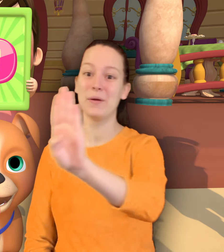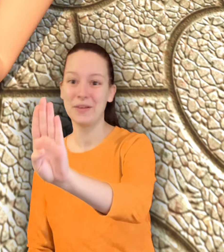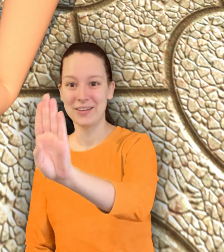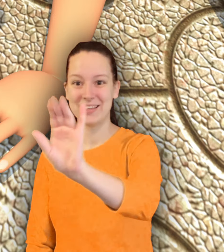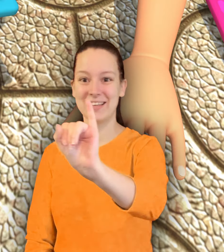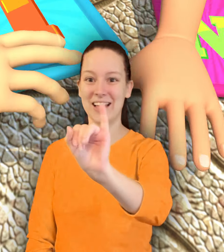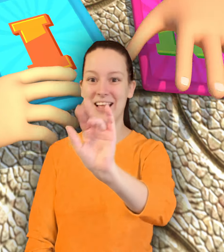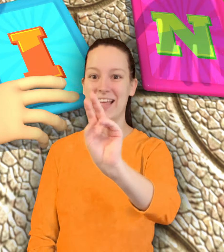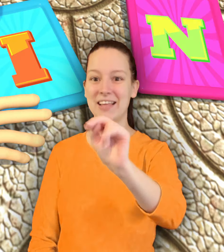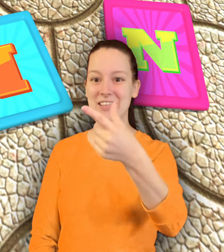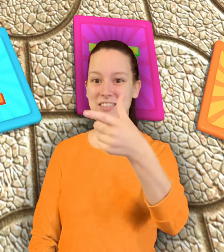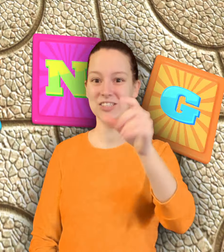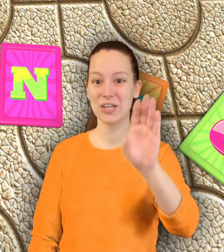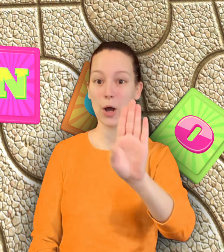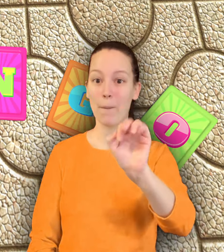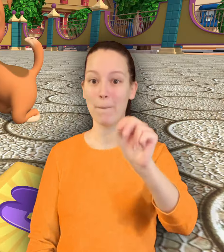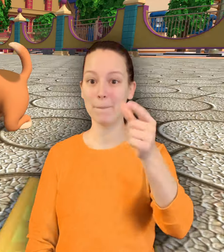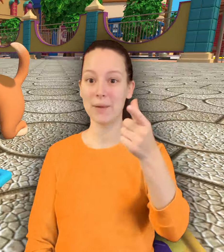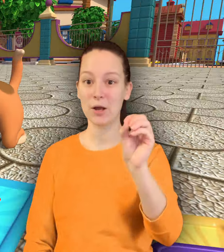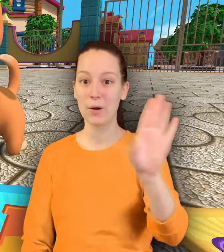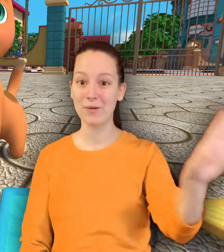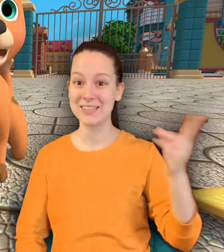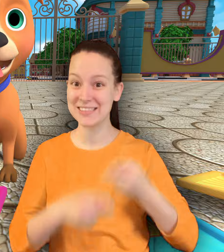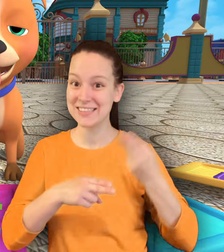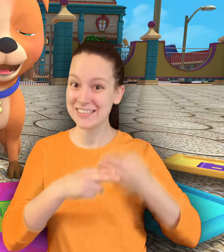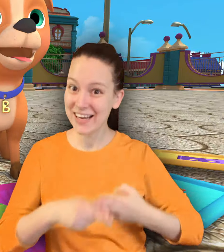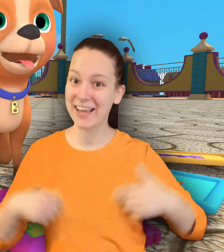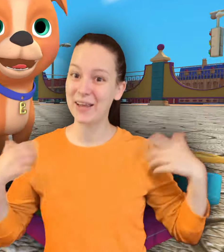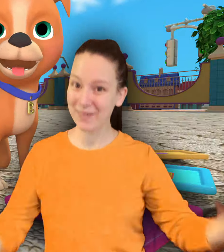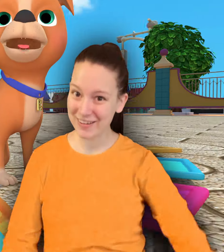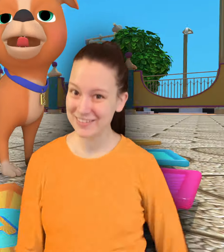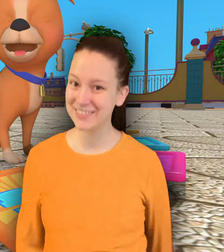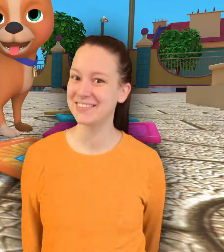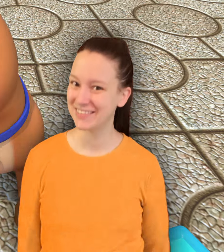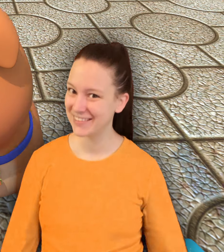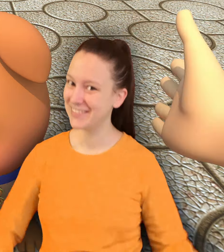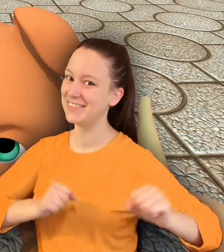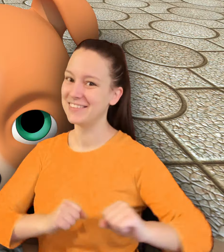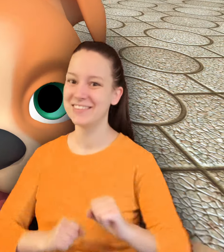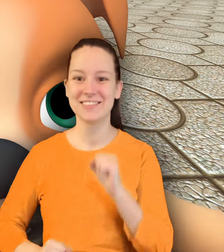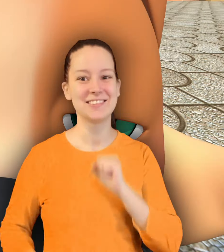NGOBNG名前は